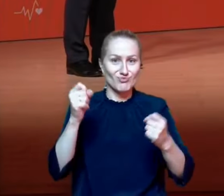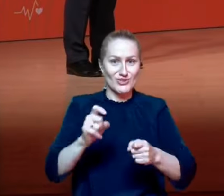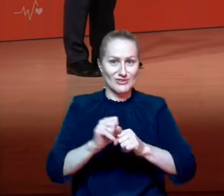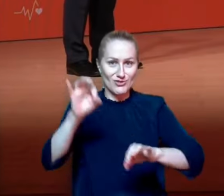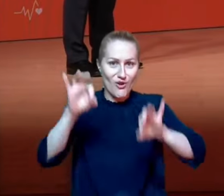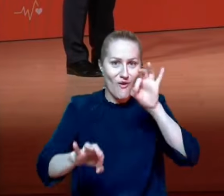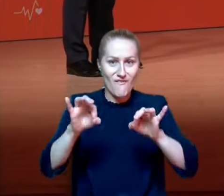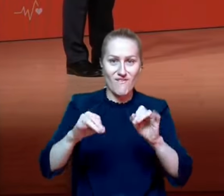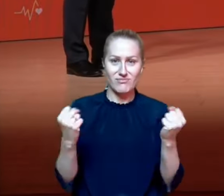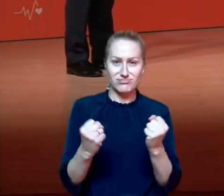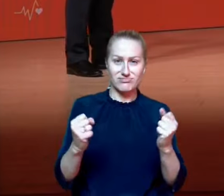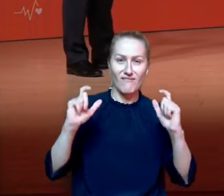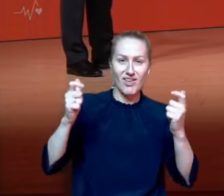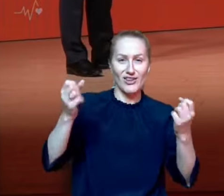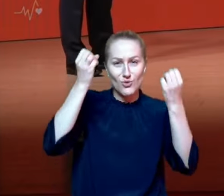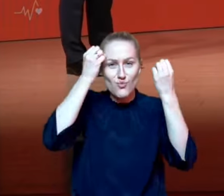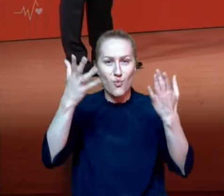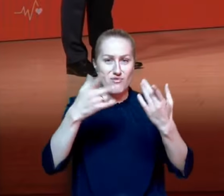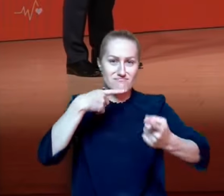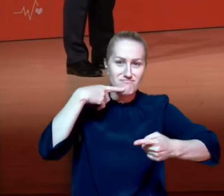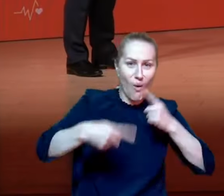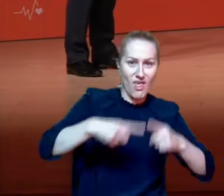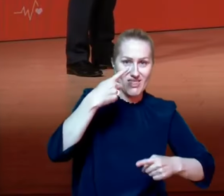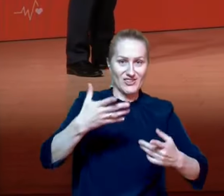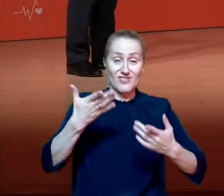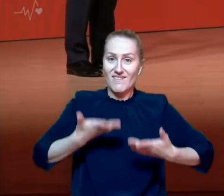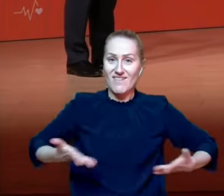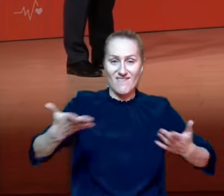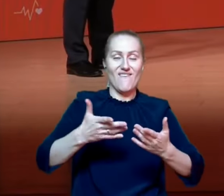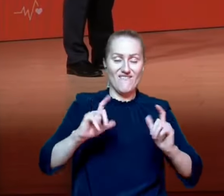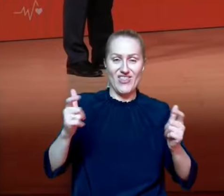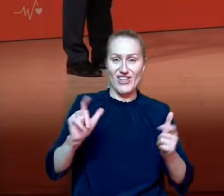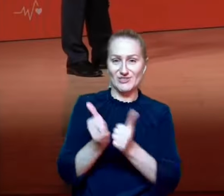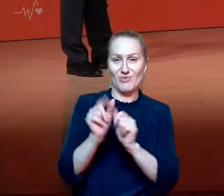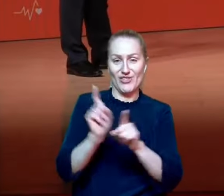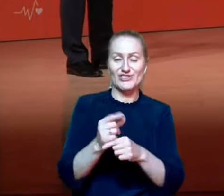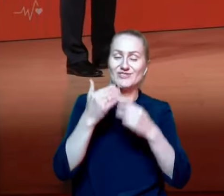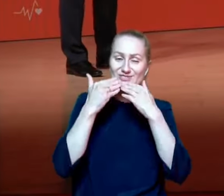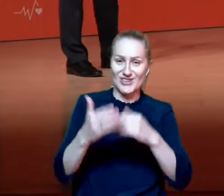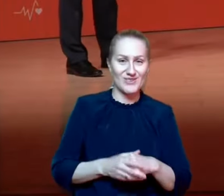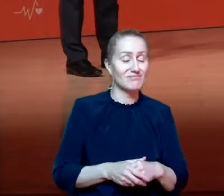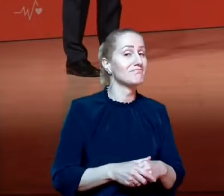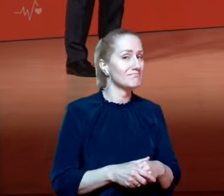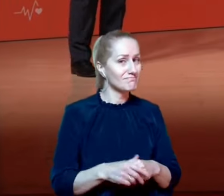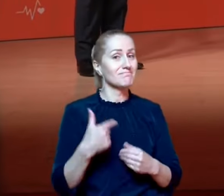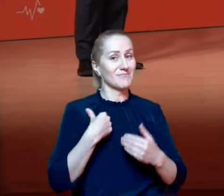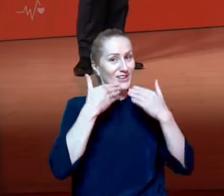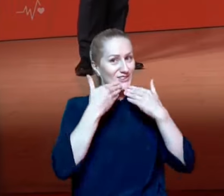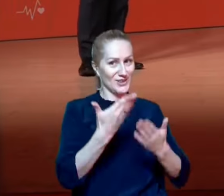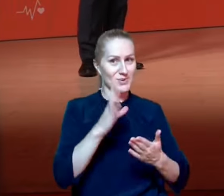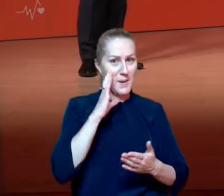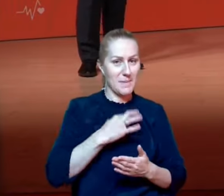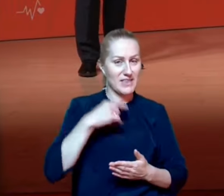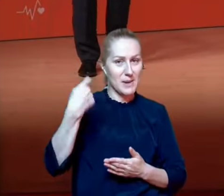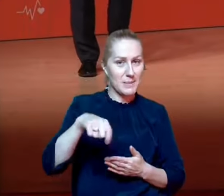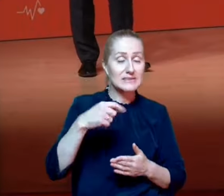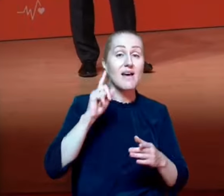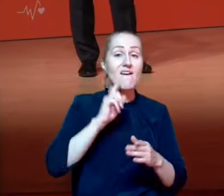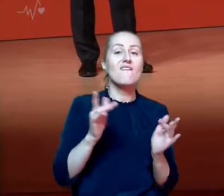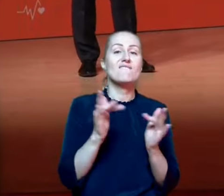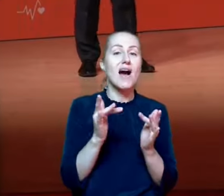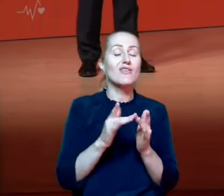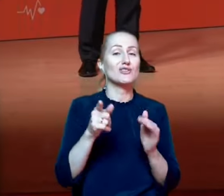wydarzeń, tych kulturalnych, politycznych i wydarzeń sportowych. Dziękuję. Bardzo dziękuję, panie prezydencie. No, faktycznie skrót, ale